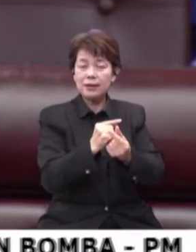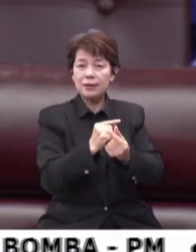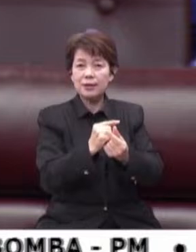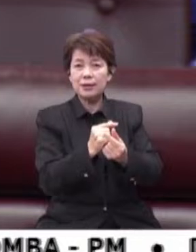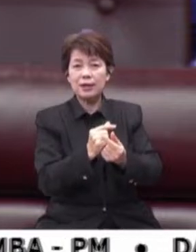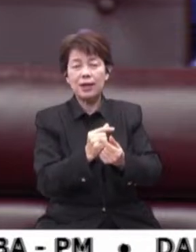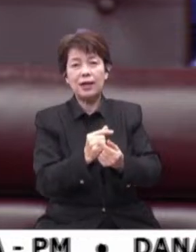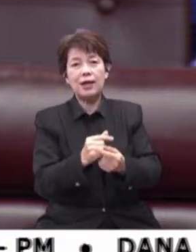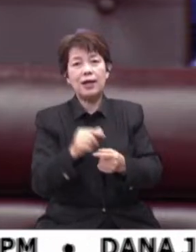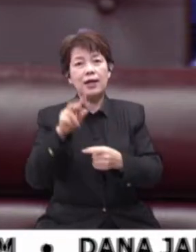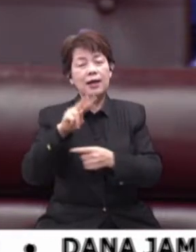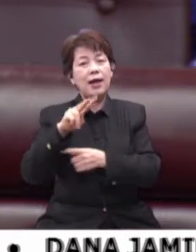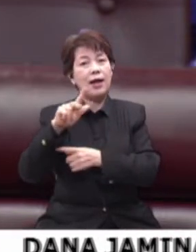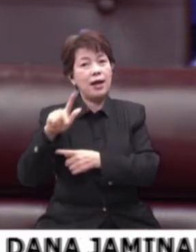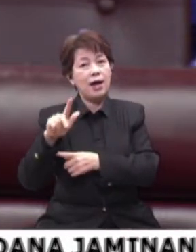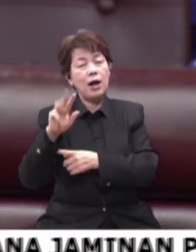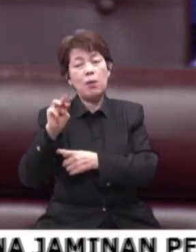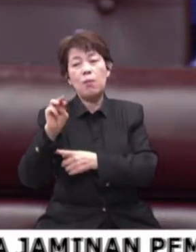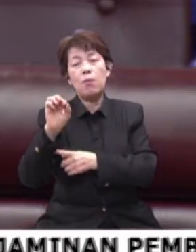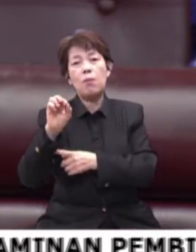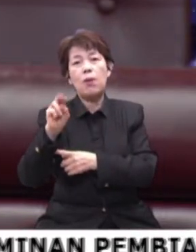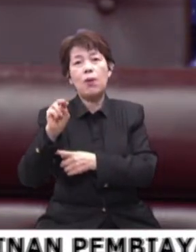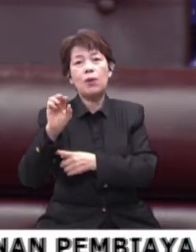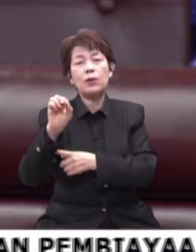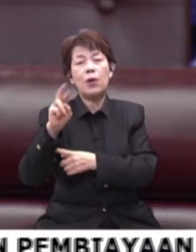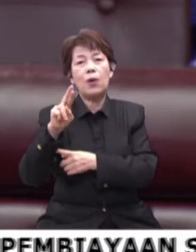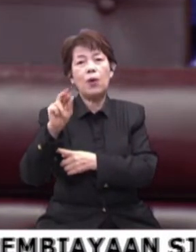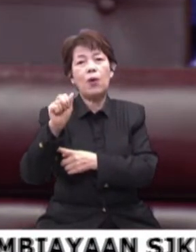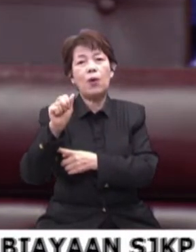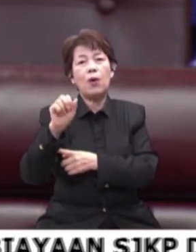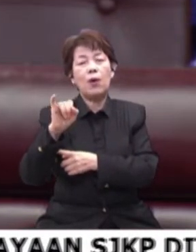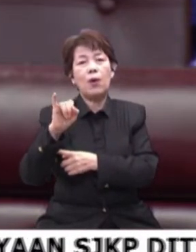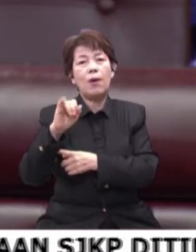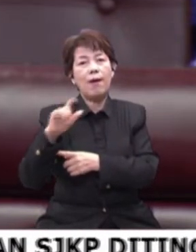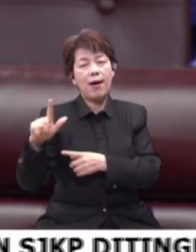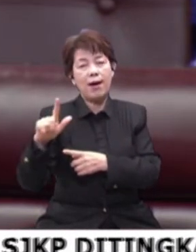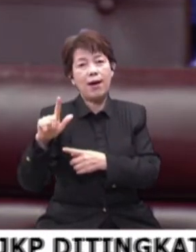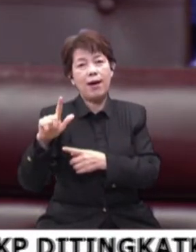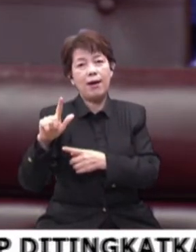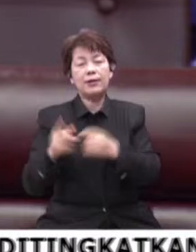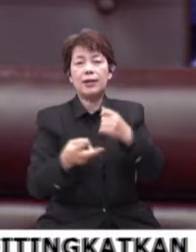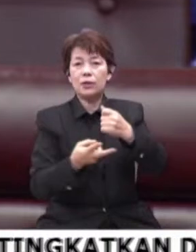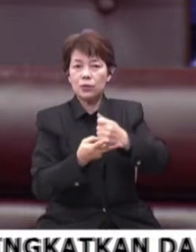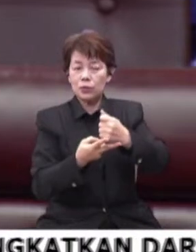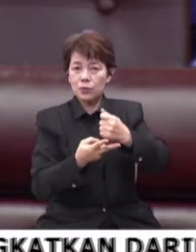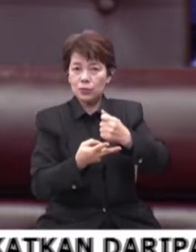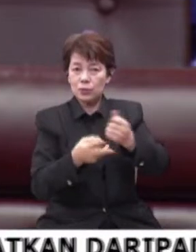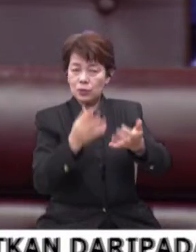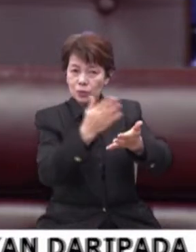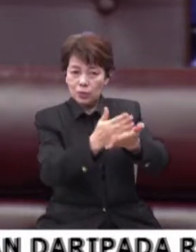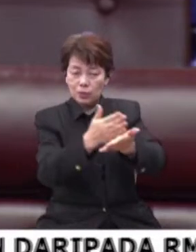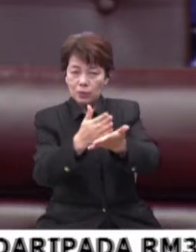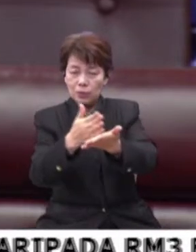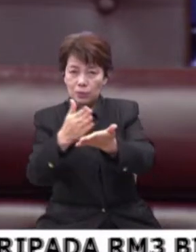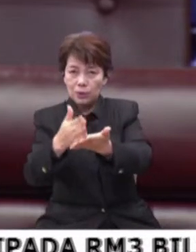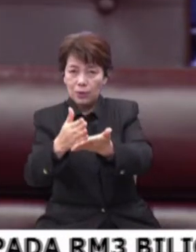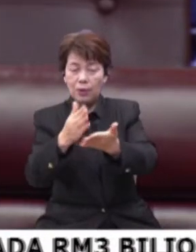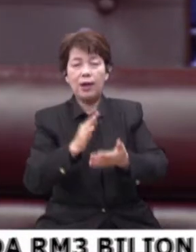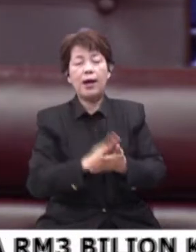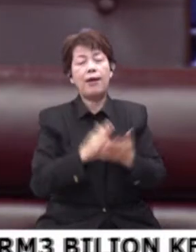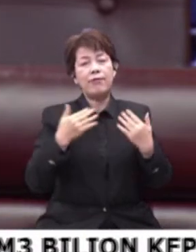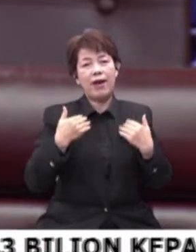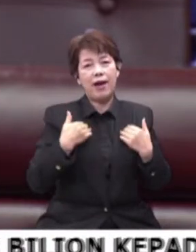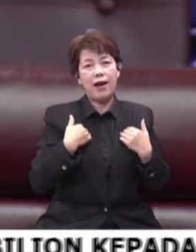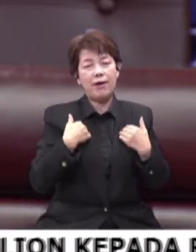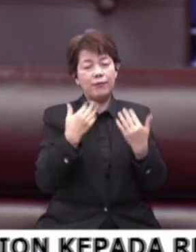bagi KL Monorail pembelian stok kereta api 4 gerabak bagi la iklan Jaya dan penggantian